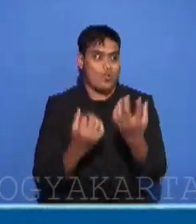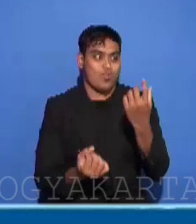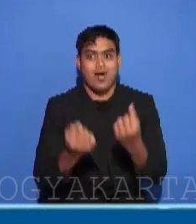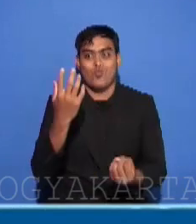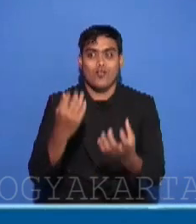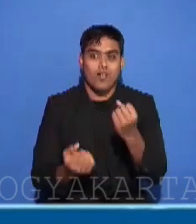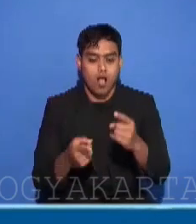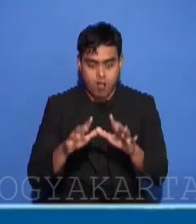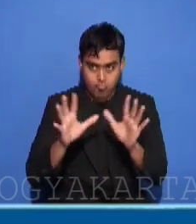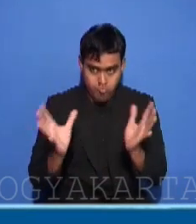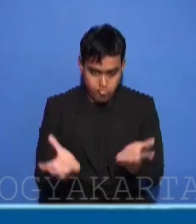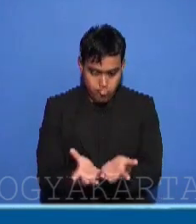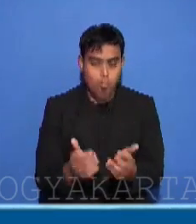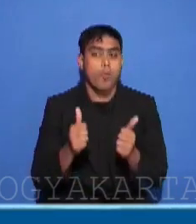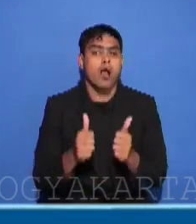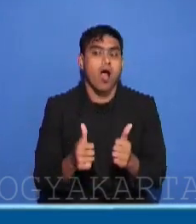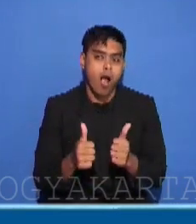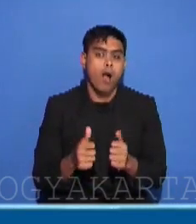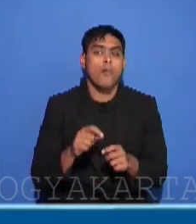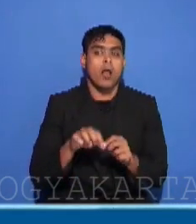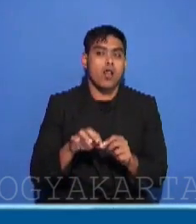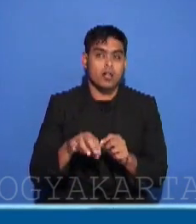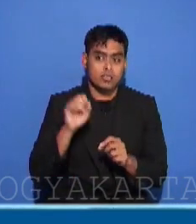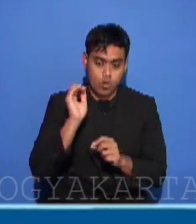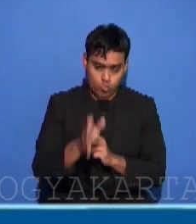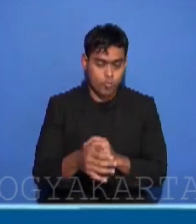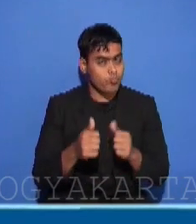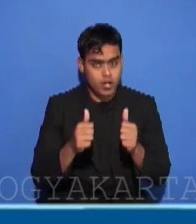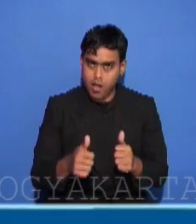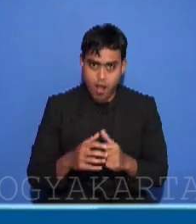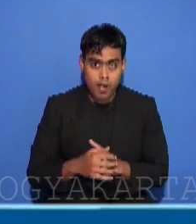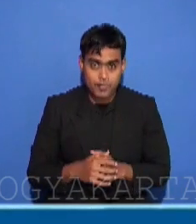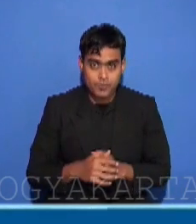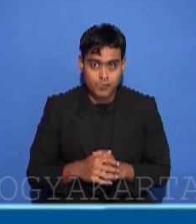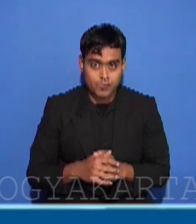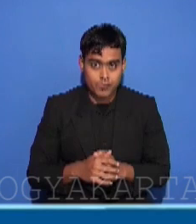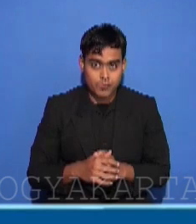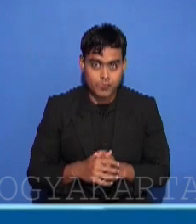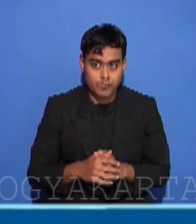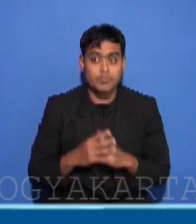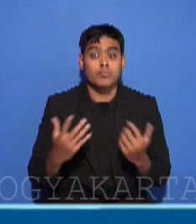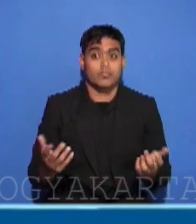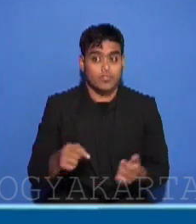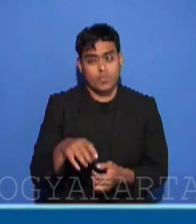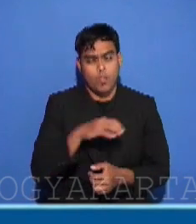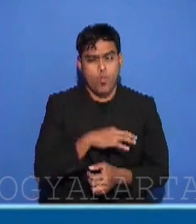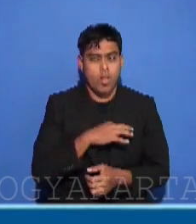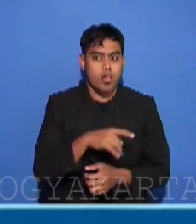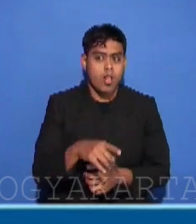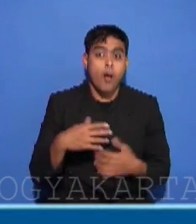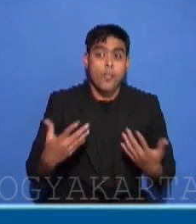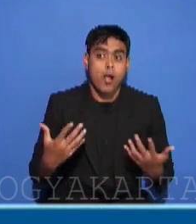ing lahan konvensional. Kados dene ron min sanesipun, spearmint menika gadhah mupangat ing donyaning